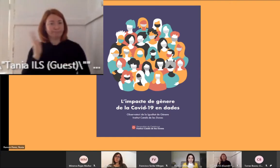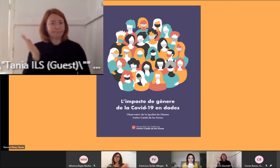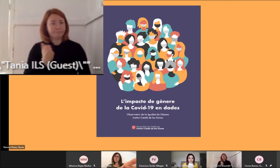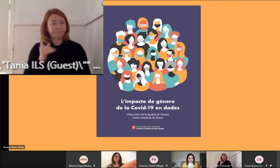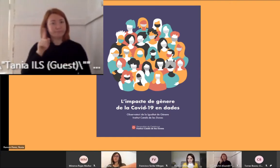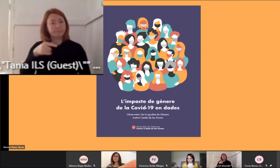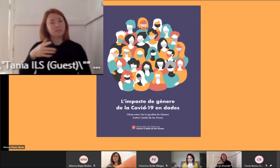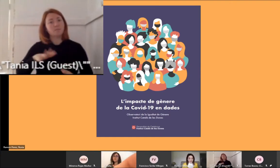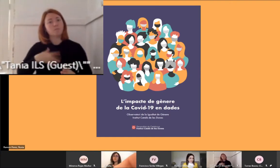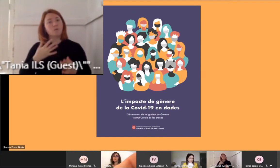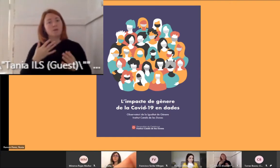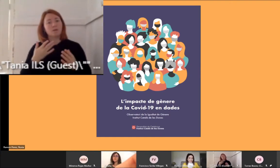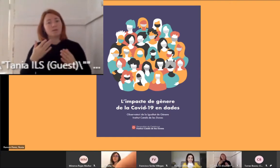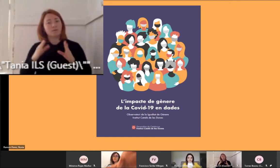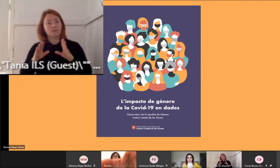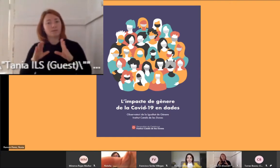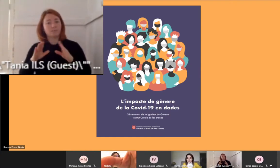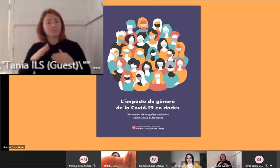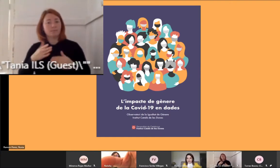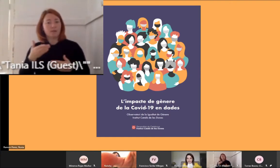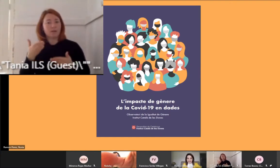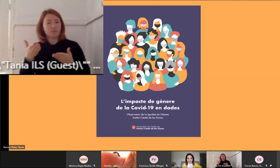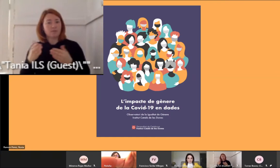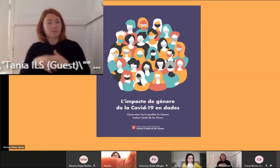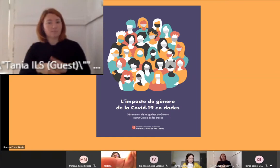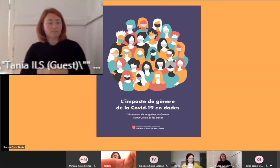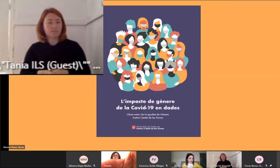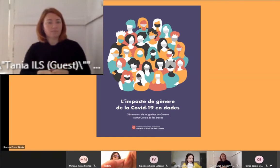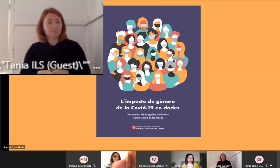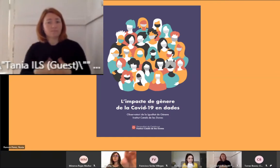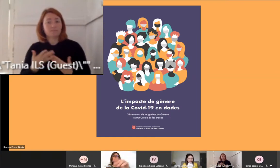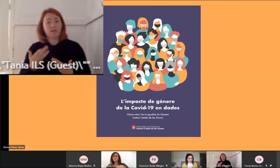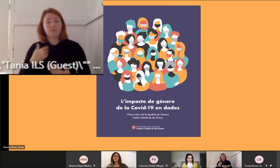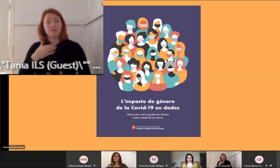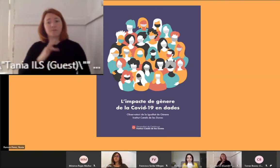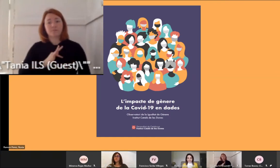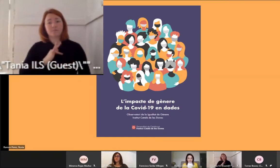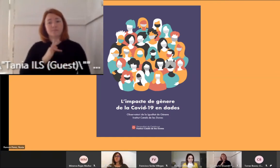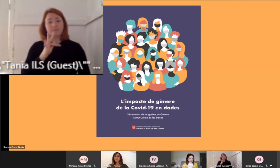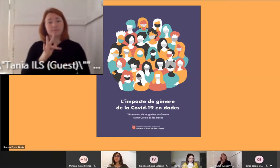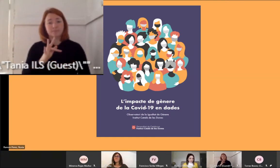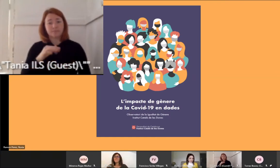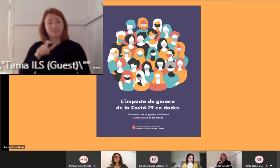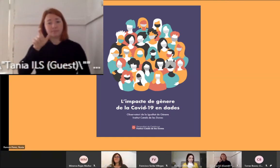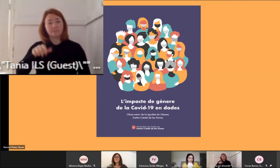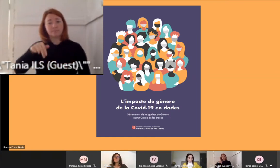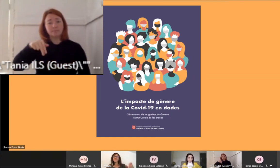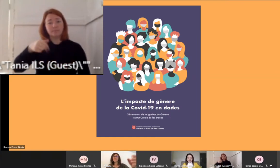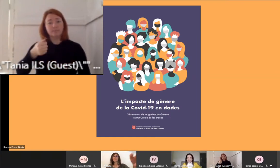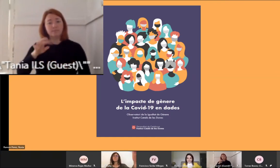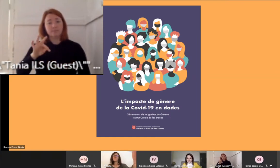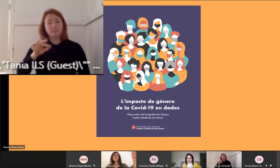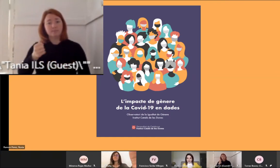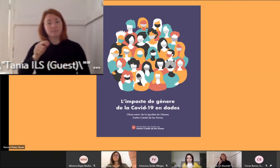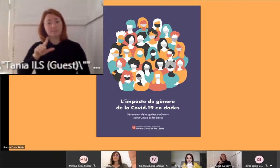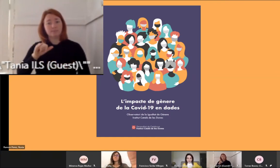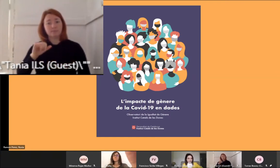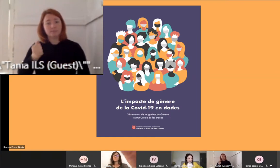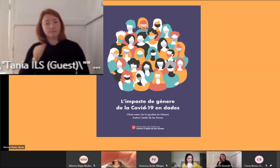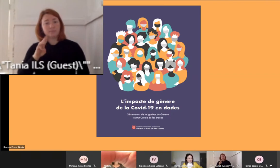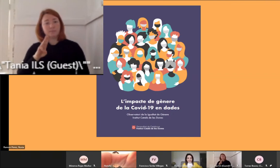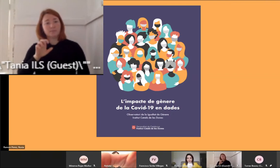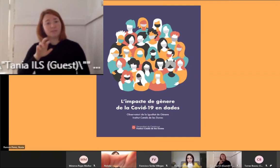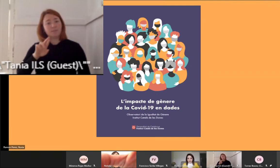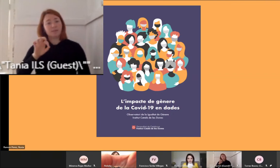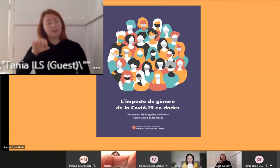feministes i interseccionals. Jo, sense més, doncs donaria pas també a la Natàlia Perona, que és la cap de Servei de Polítiques de Gènere de